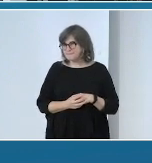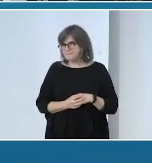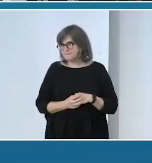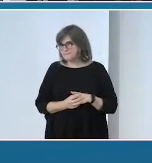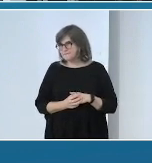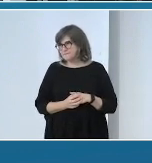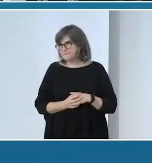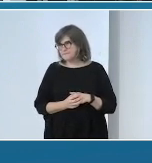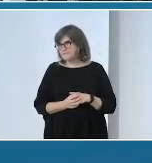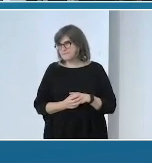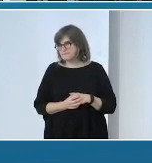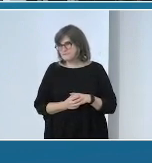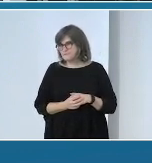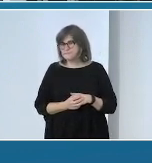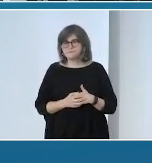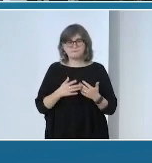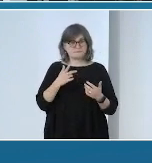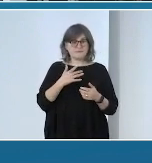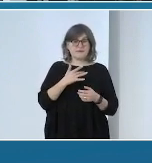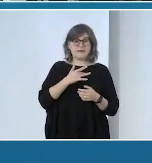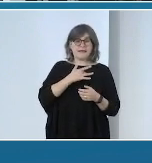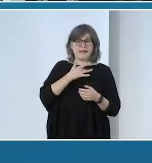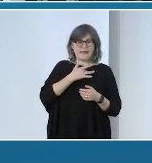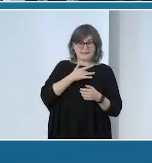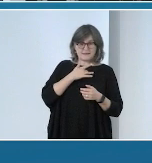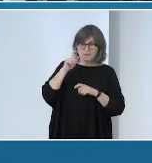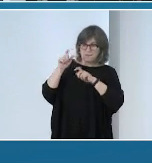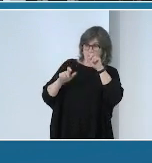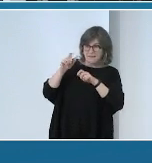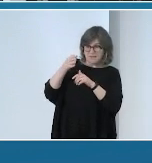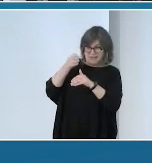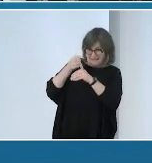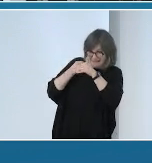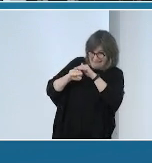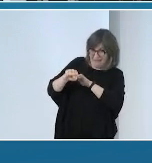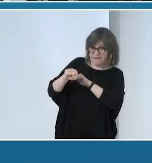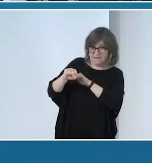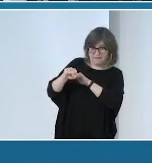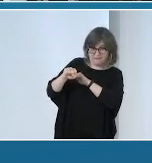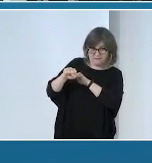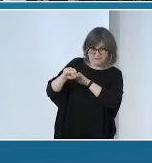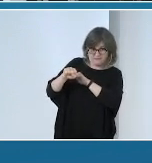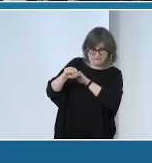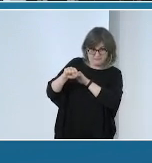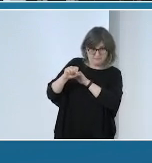de faire des études chez les patients congénitaux aréflexiques, ça permet